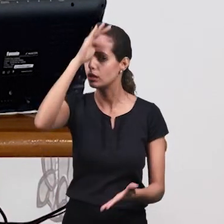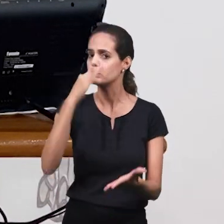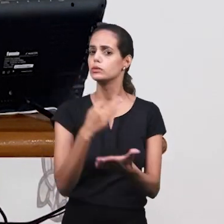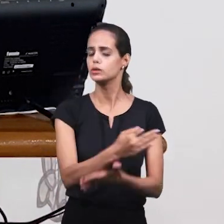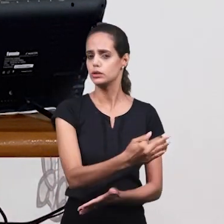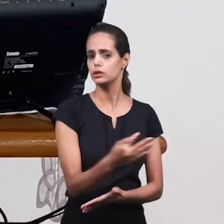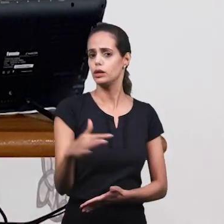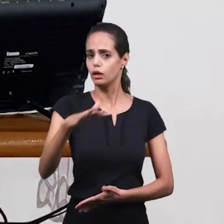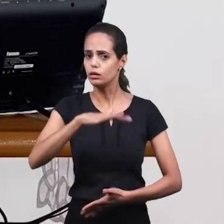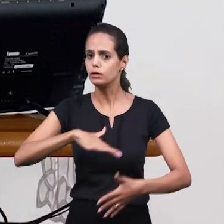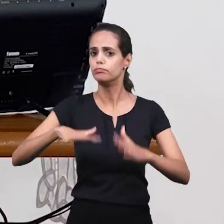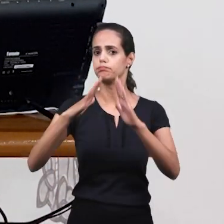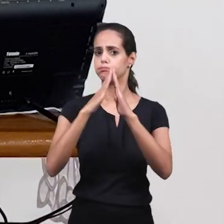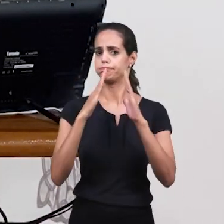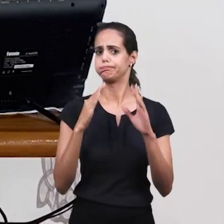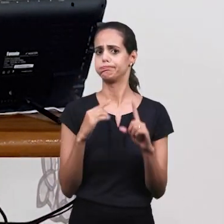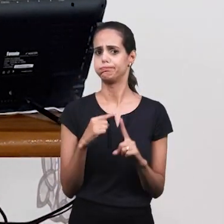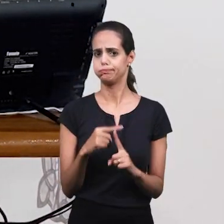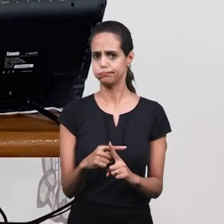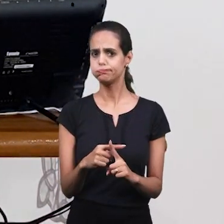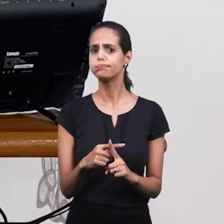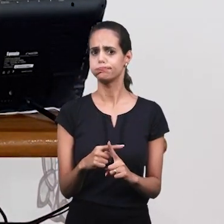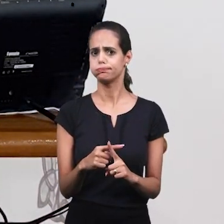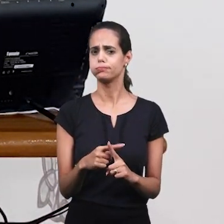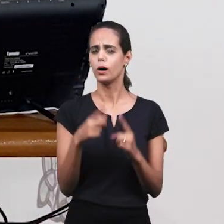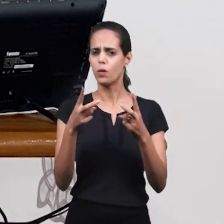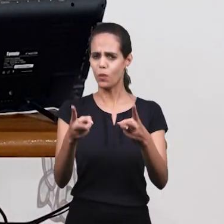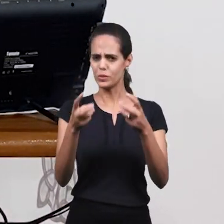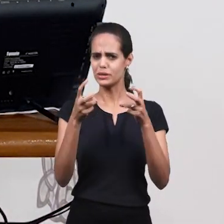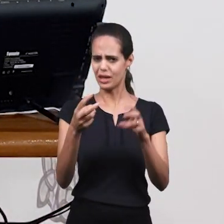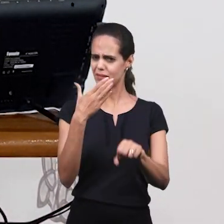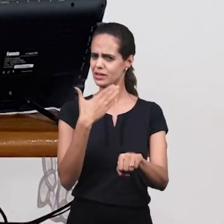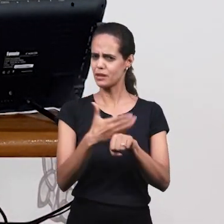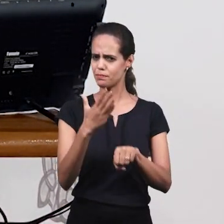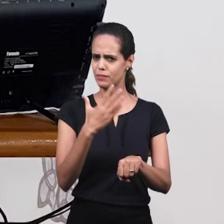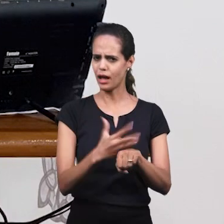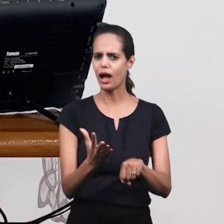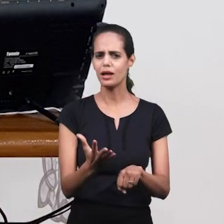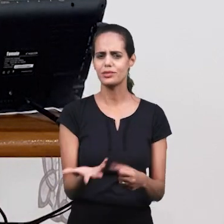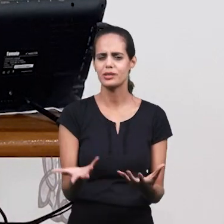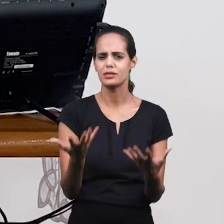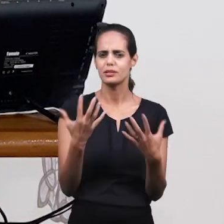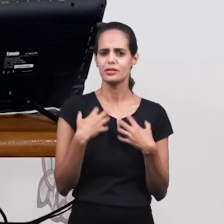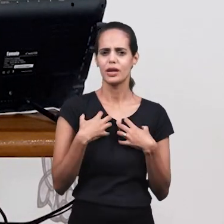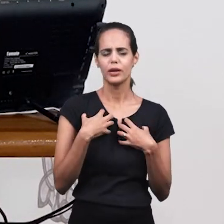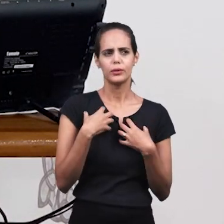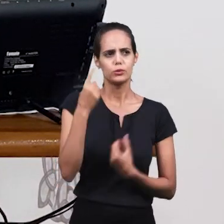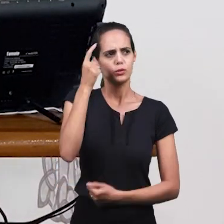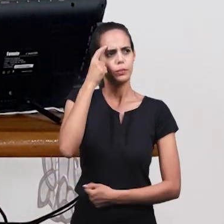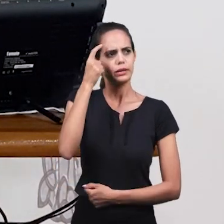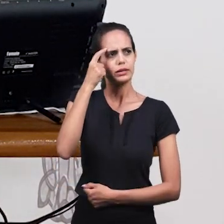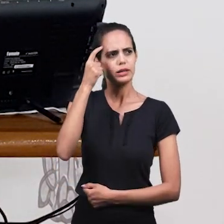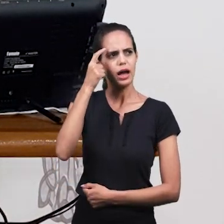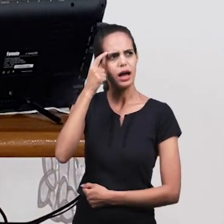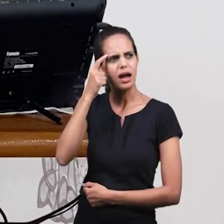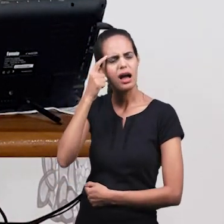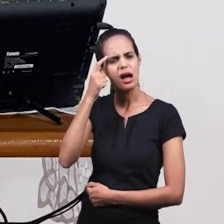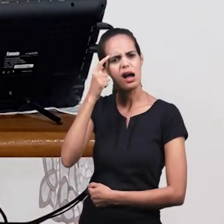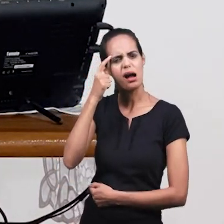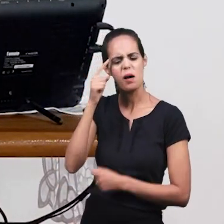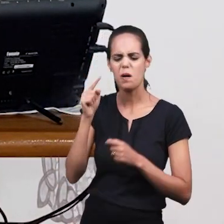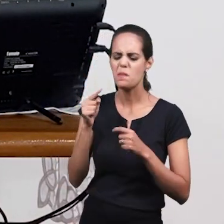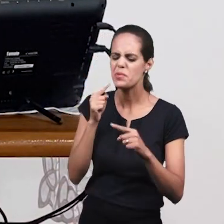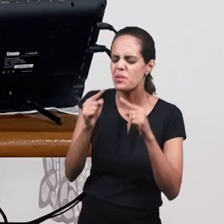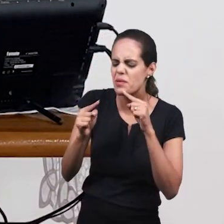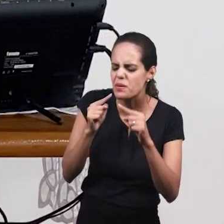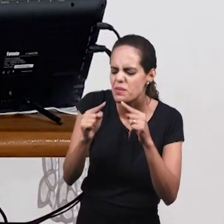cette forme de pensée, ces expressions qui sont arrivées de questionnement, de